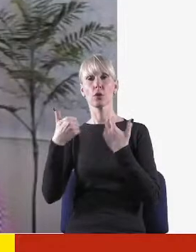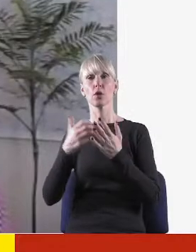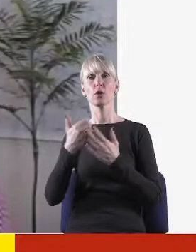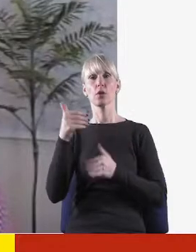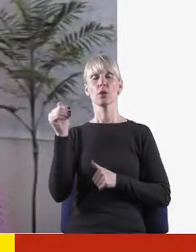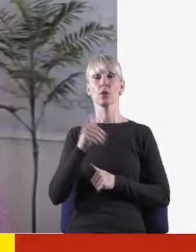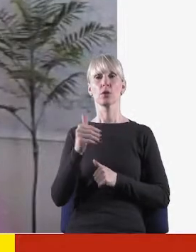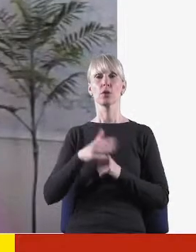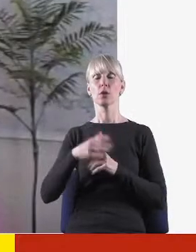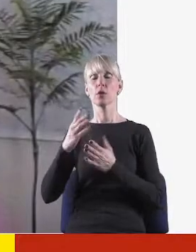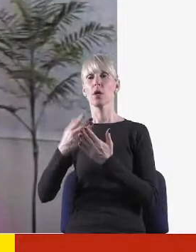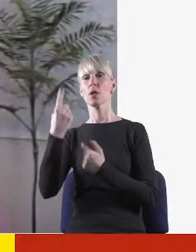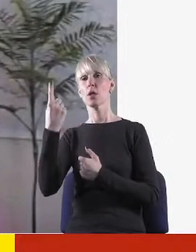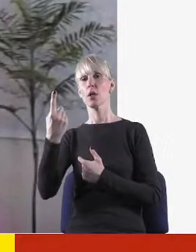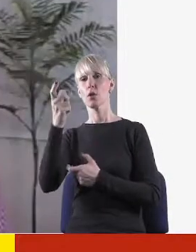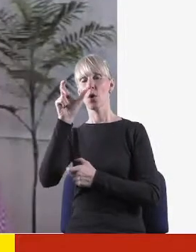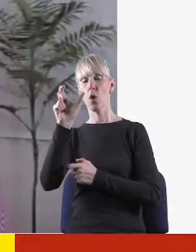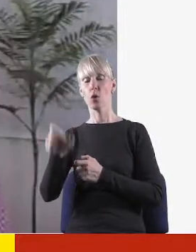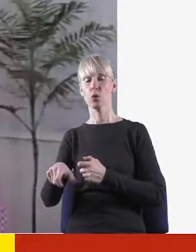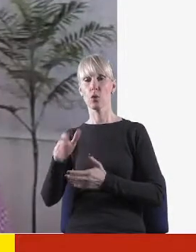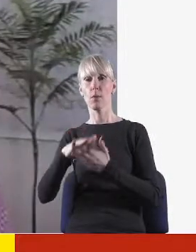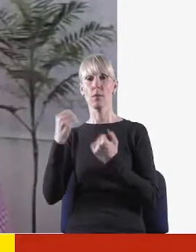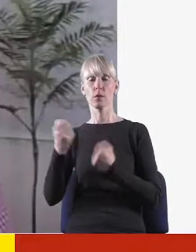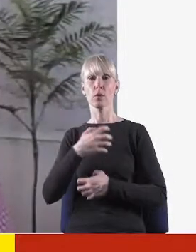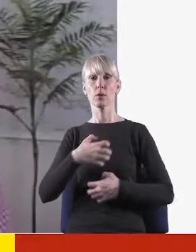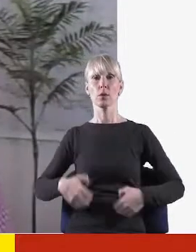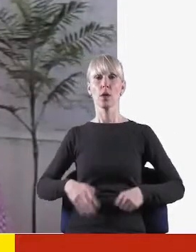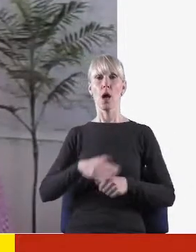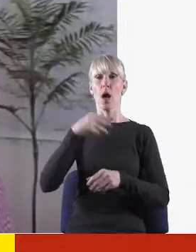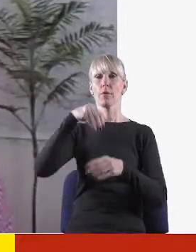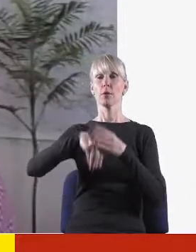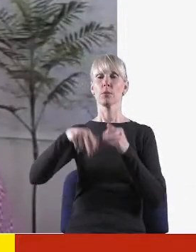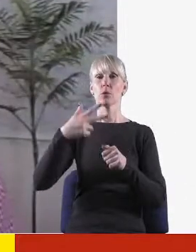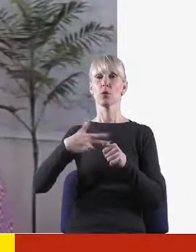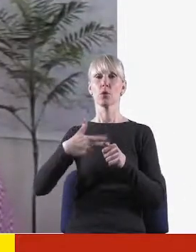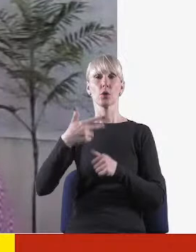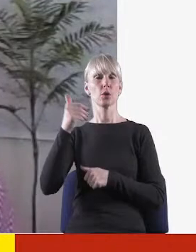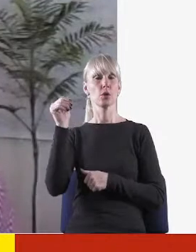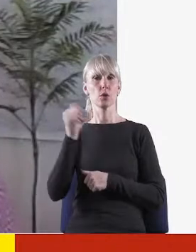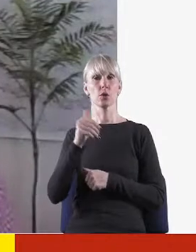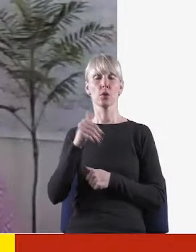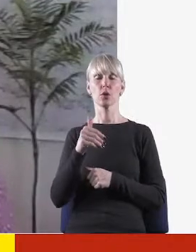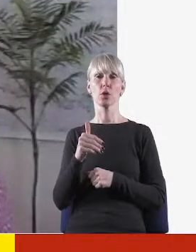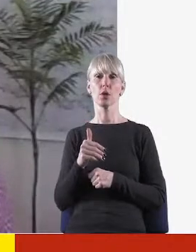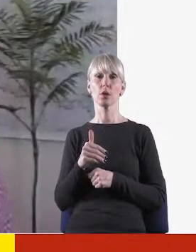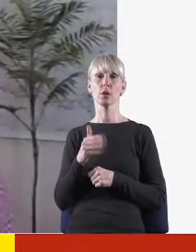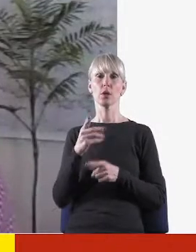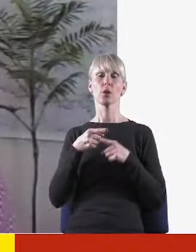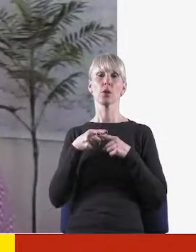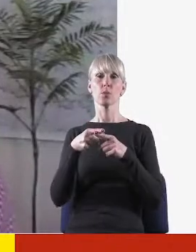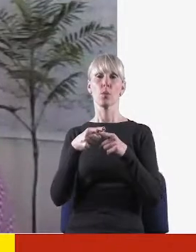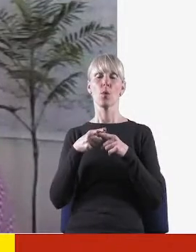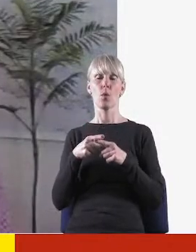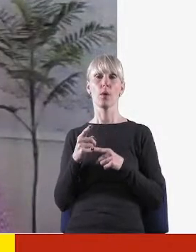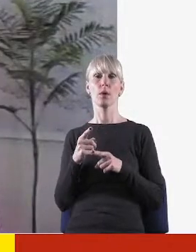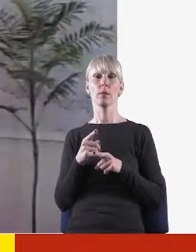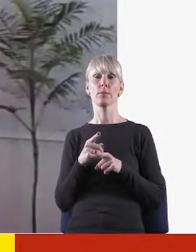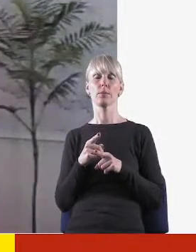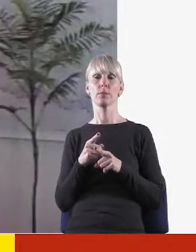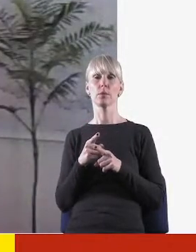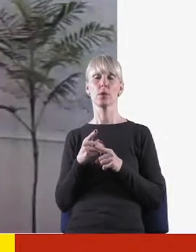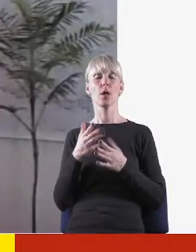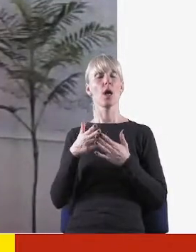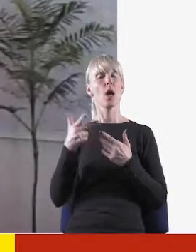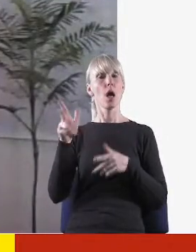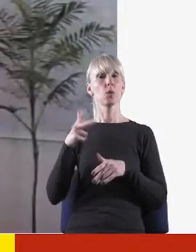jednoosobowe działalności gospodarcze, 30 tysięcy to spółki i